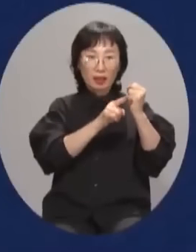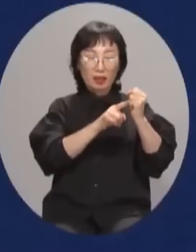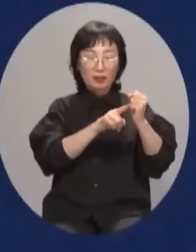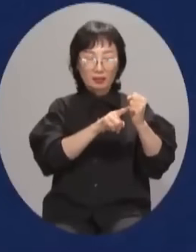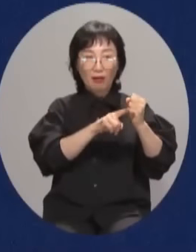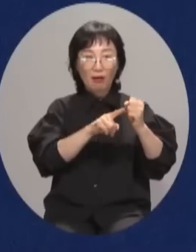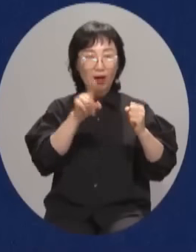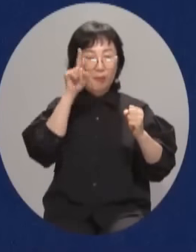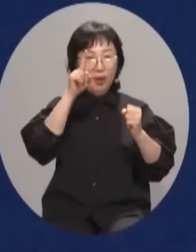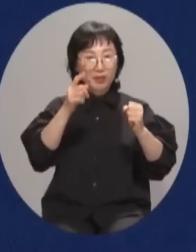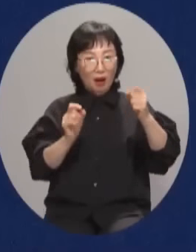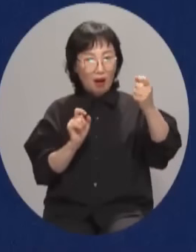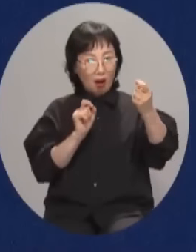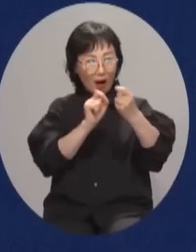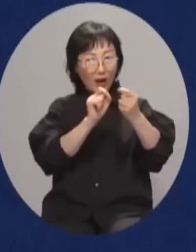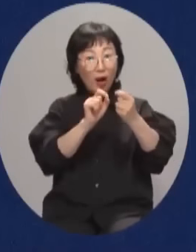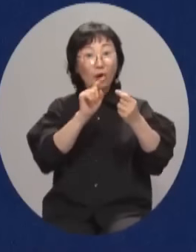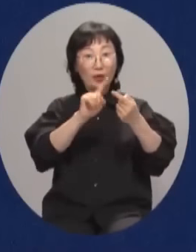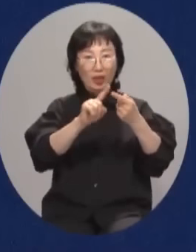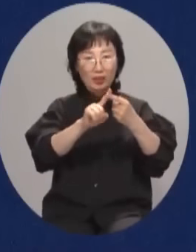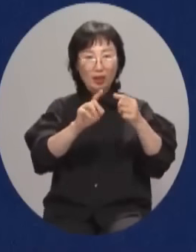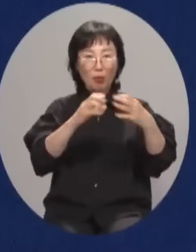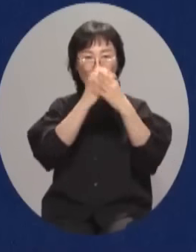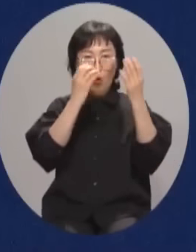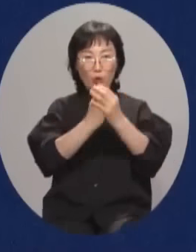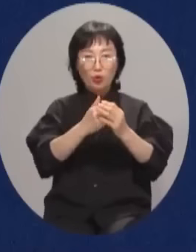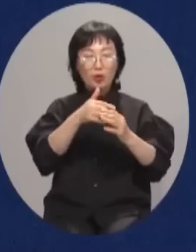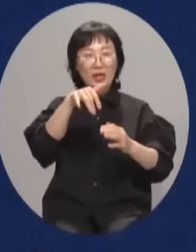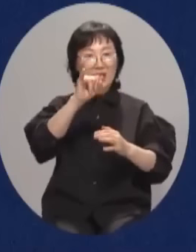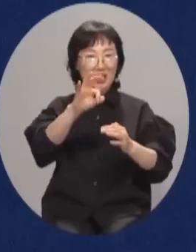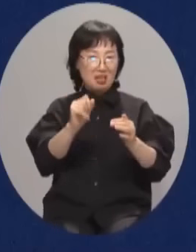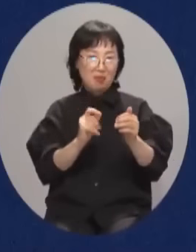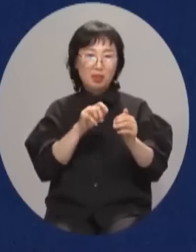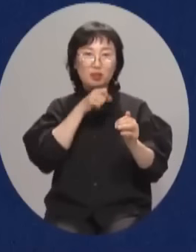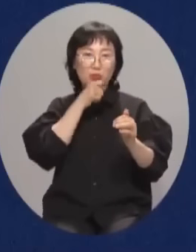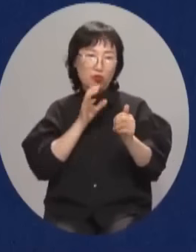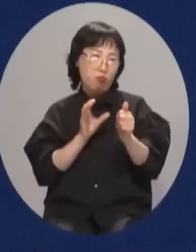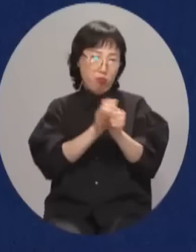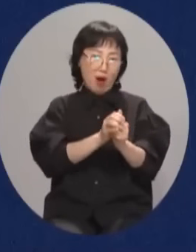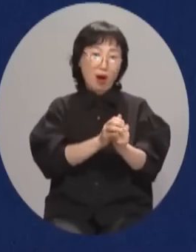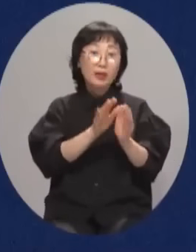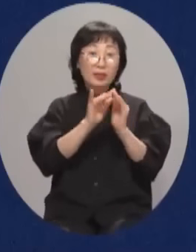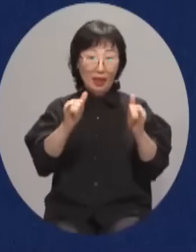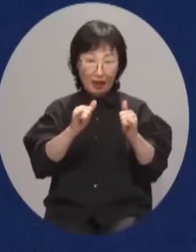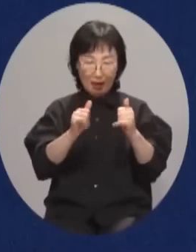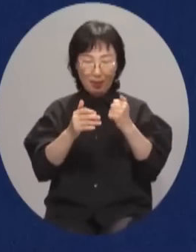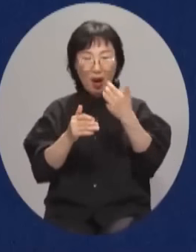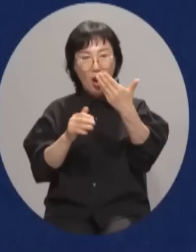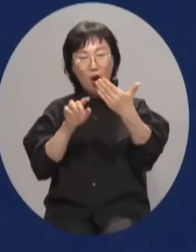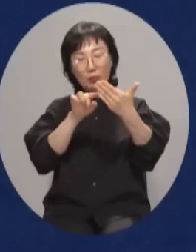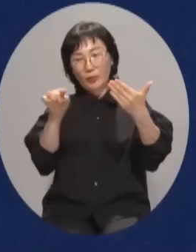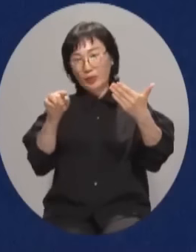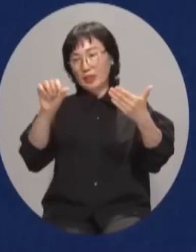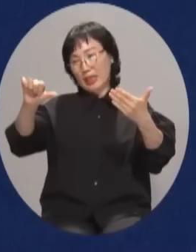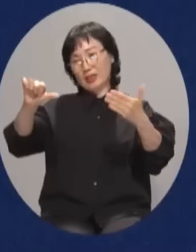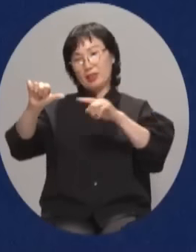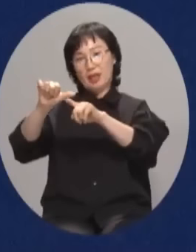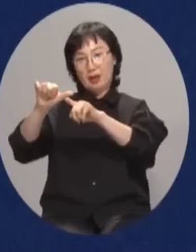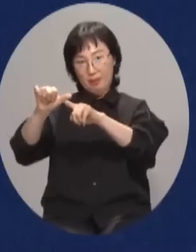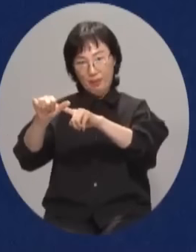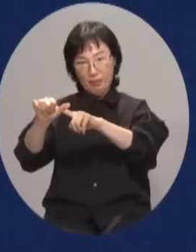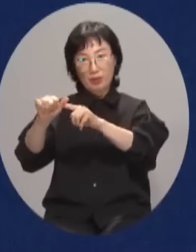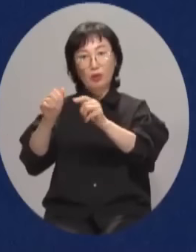가까운 점수를 다섯 개 항목에서 모두 김용현 감독에게 몰아준 심사위원이 아명 중 다섯 명이었고